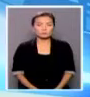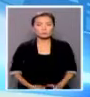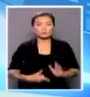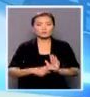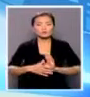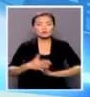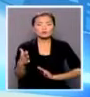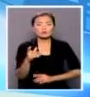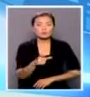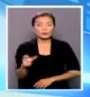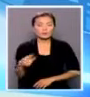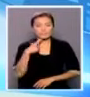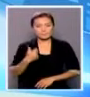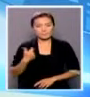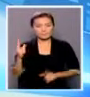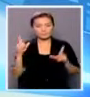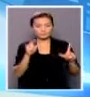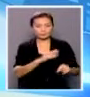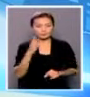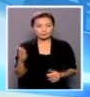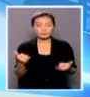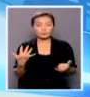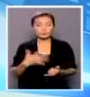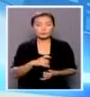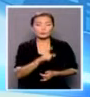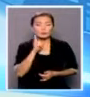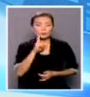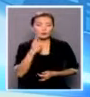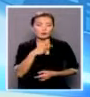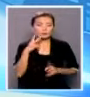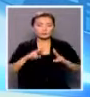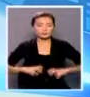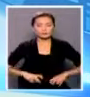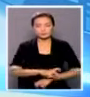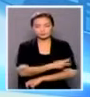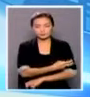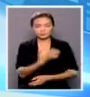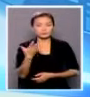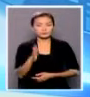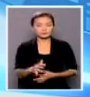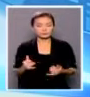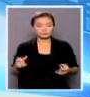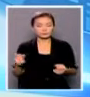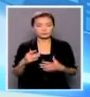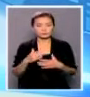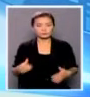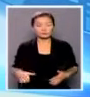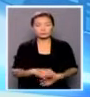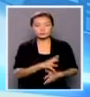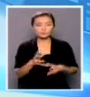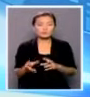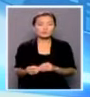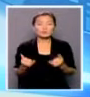700-ге жуық атыраулық әскерге аттанады. Бүгін елу азамат медициналық тексерістен өтті. Оның бесеуі жарамсыз болып шықты. Жалпы